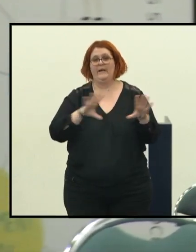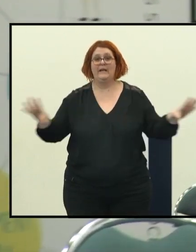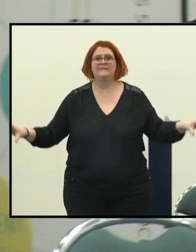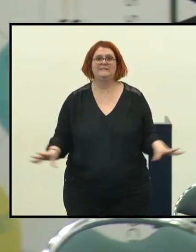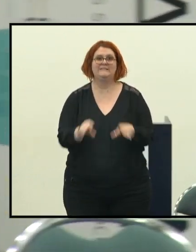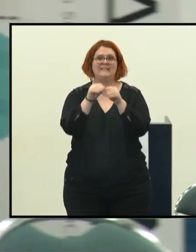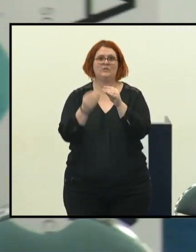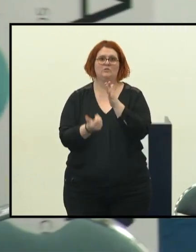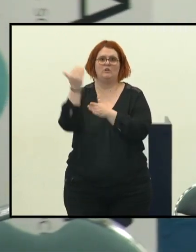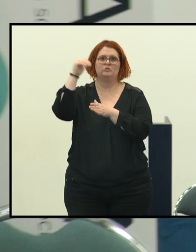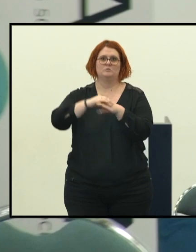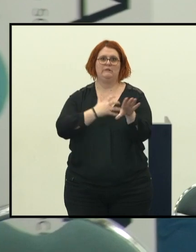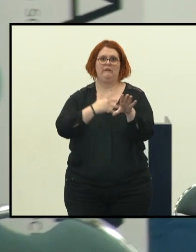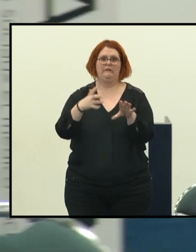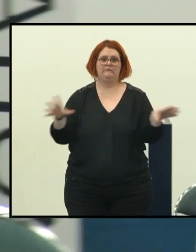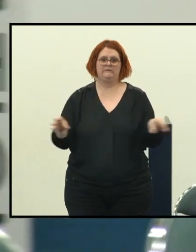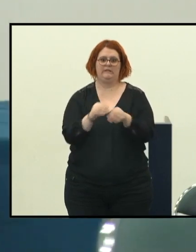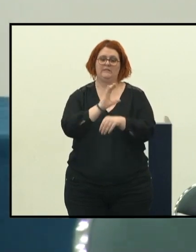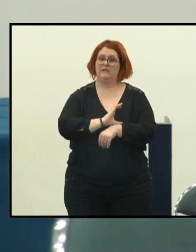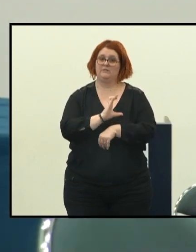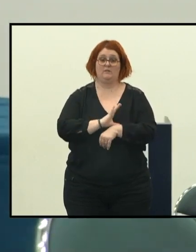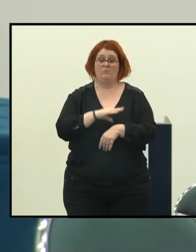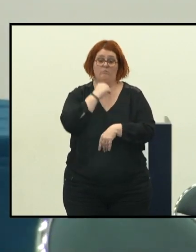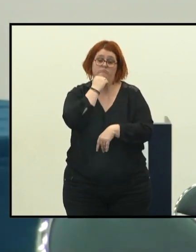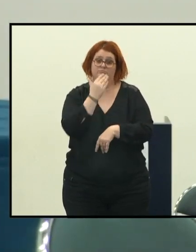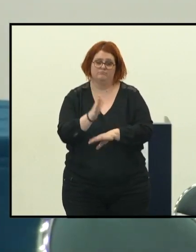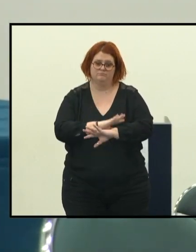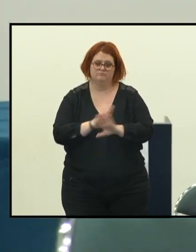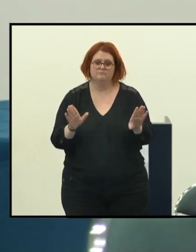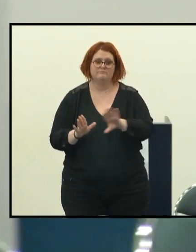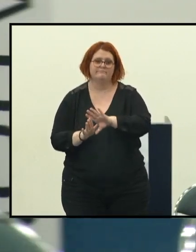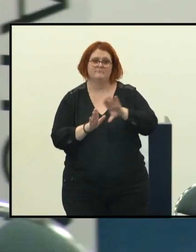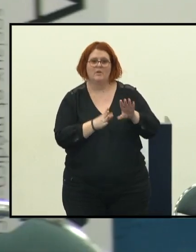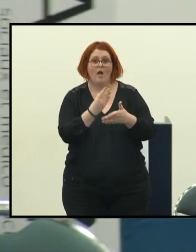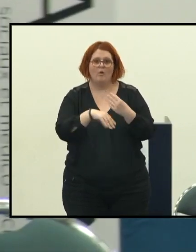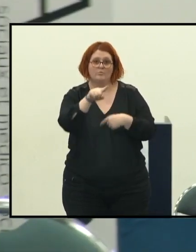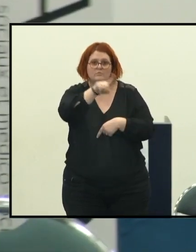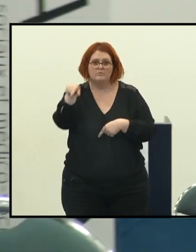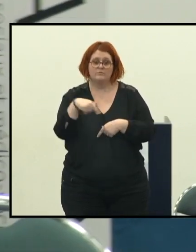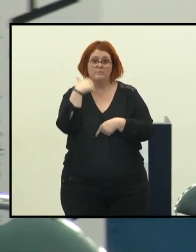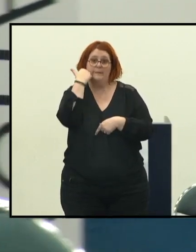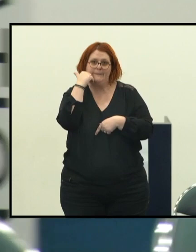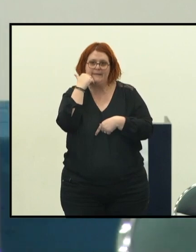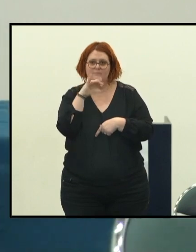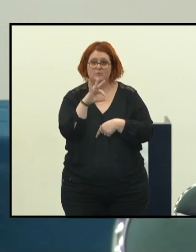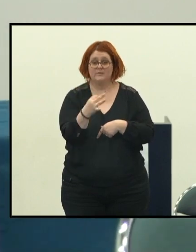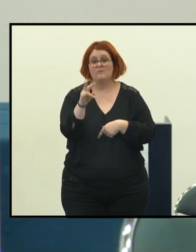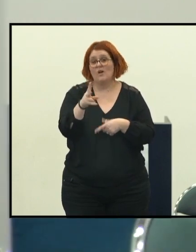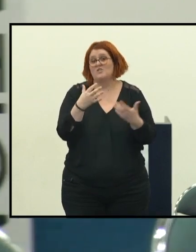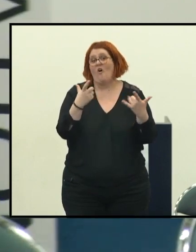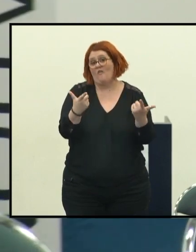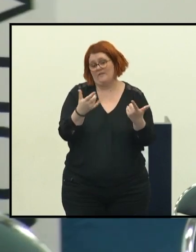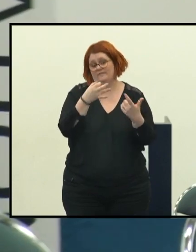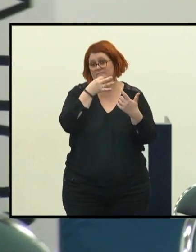de cette riche journée. J'en suis bien incapable. Et puis, voilà, oui, ça vous rasera vraiment. Par contre, j'ai envie de vous